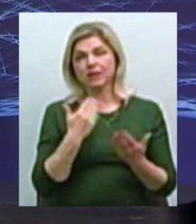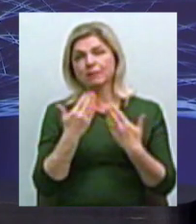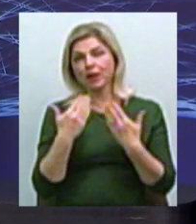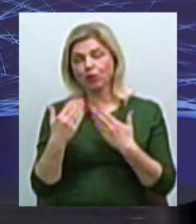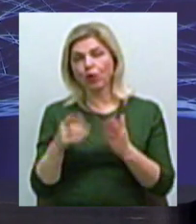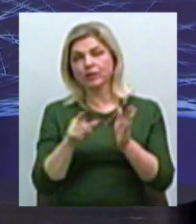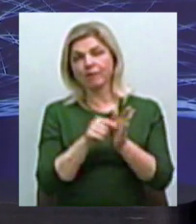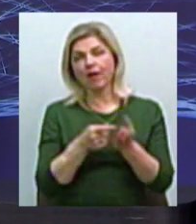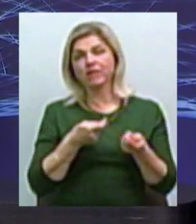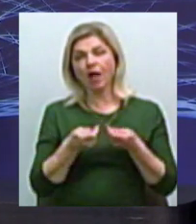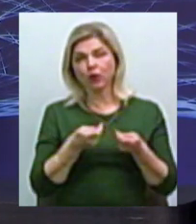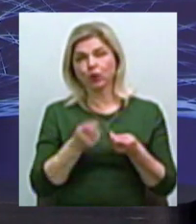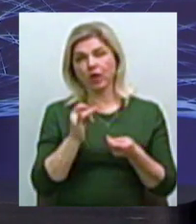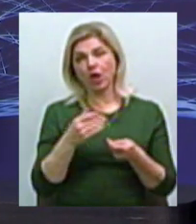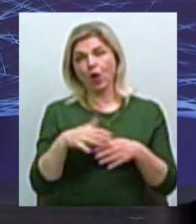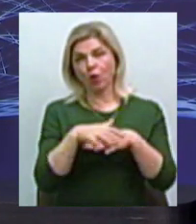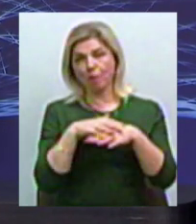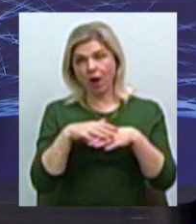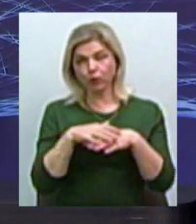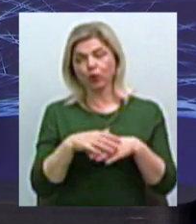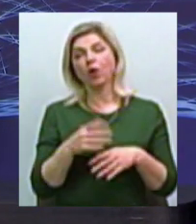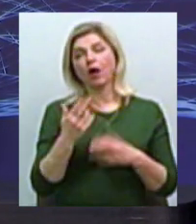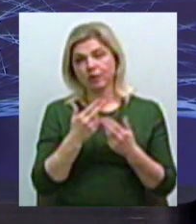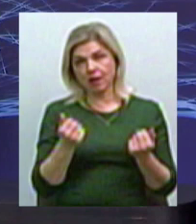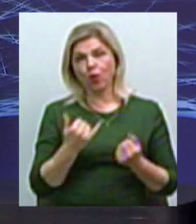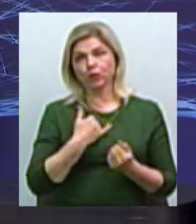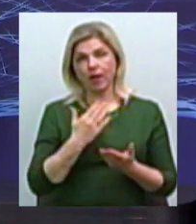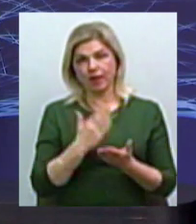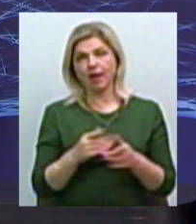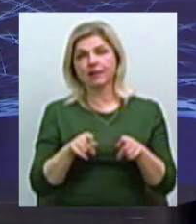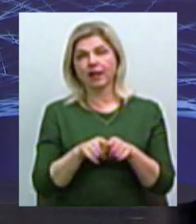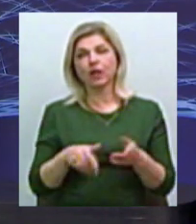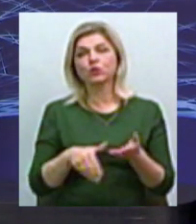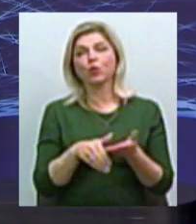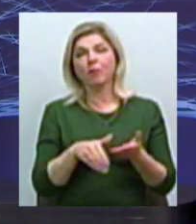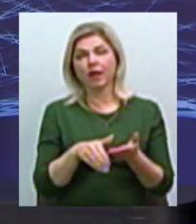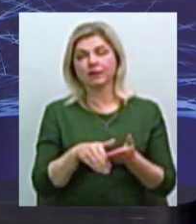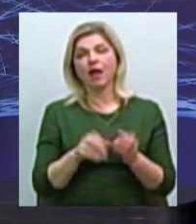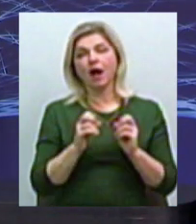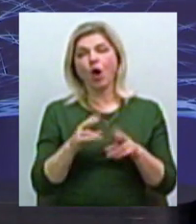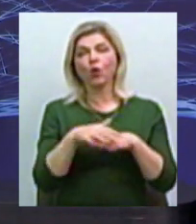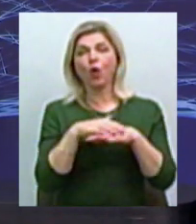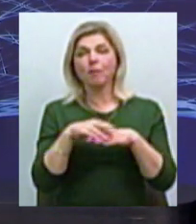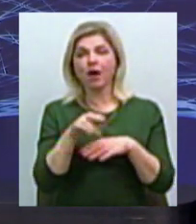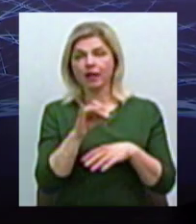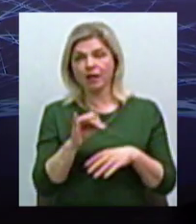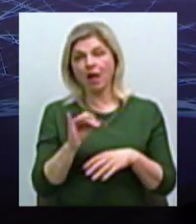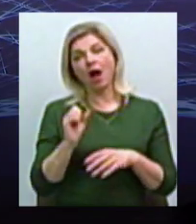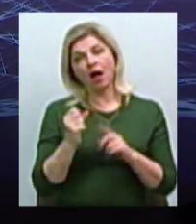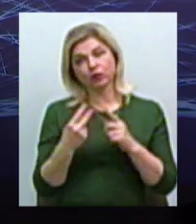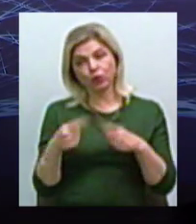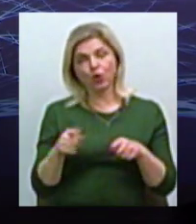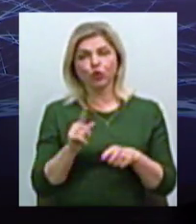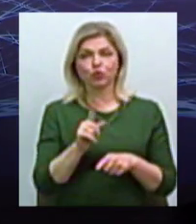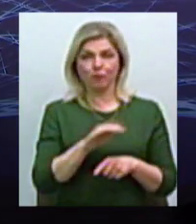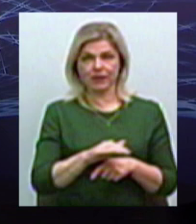із громадою, то, відповідно, да, в нас є такі інструменти, які на рівні громади, а є інструменти, які ми хотіли, щоб діти